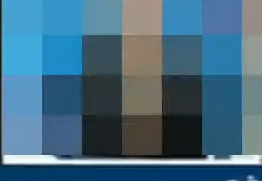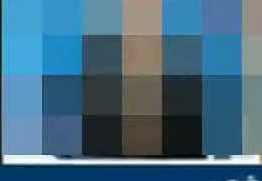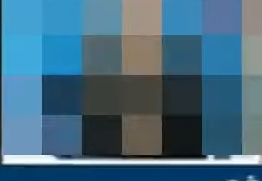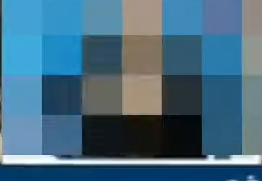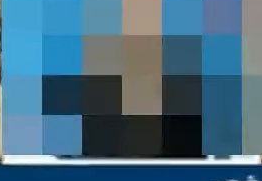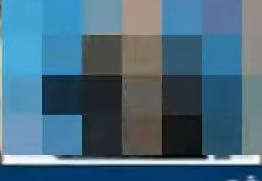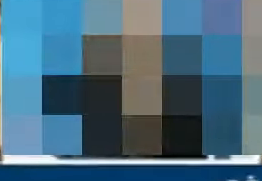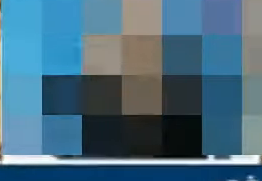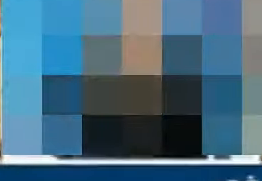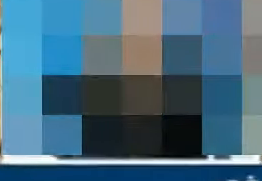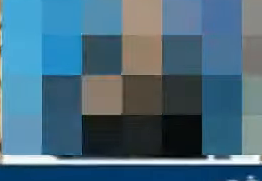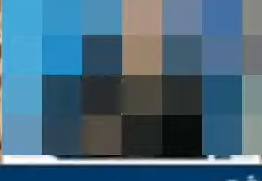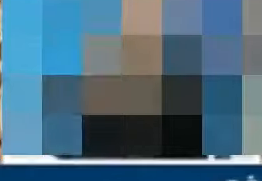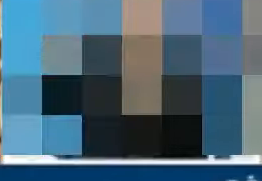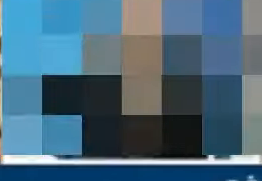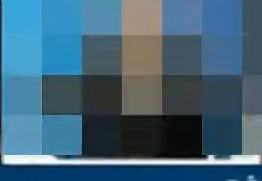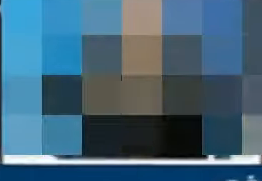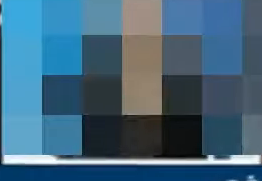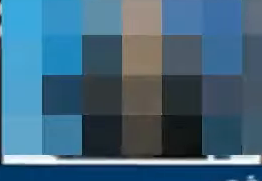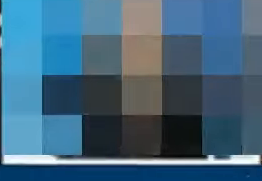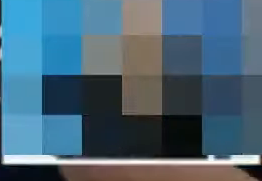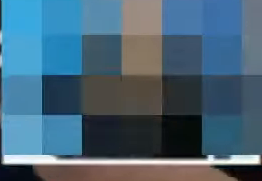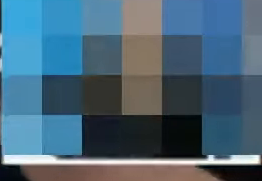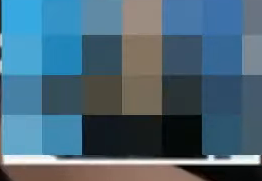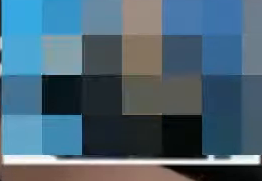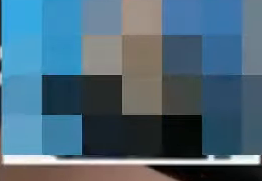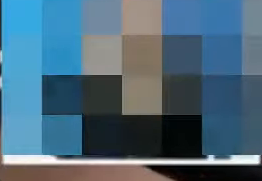الشفاء شمال القطاع بعد انسحاب القوات الإسرائيلية.